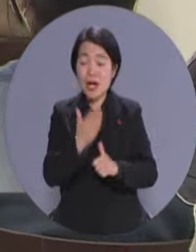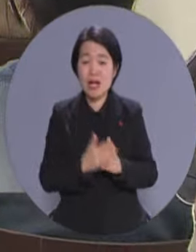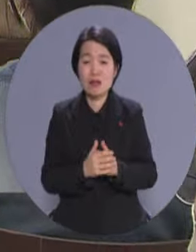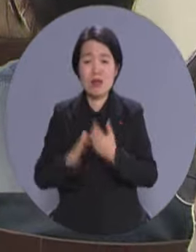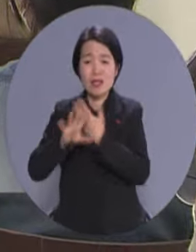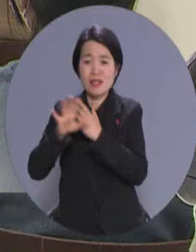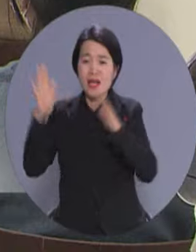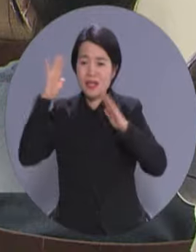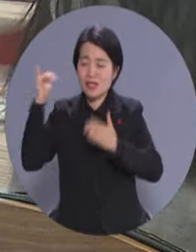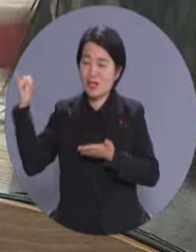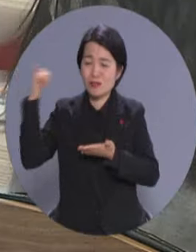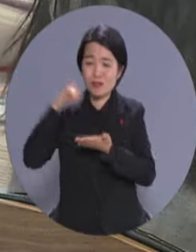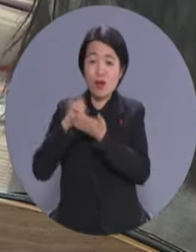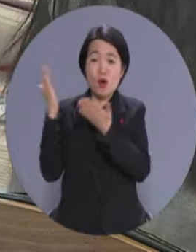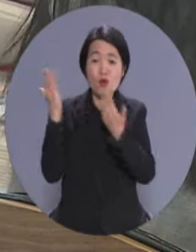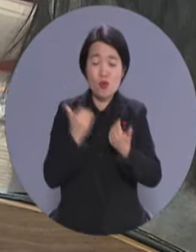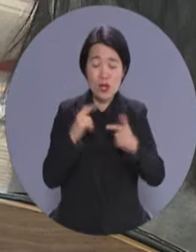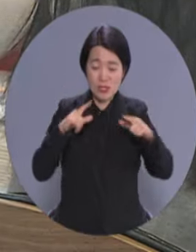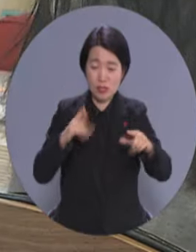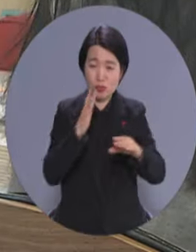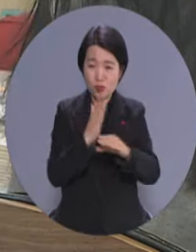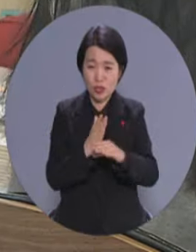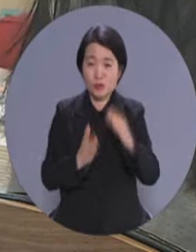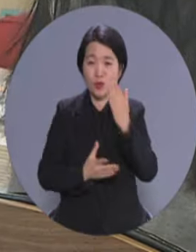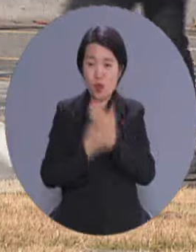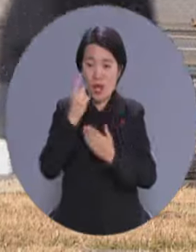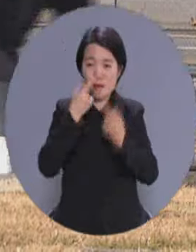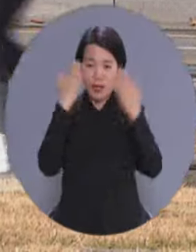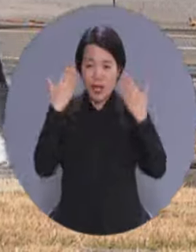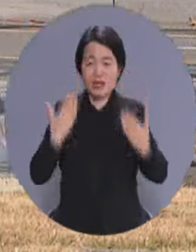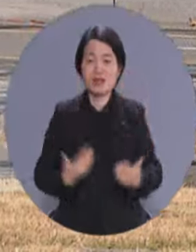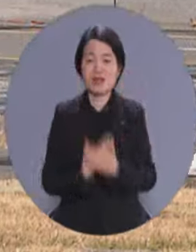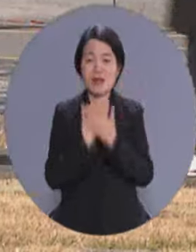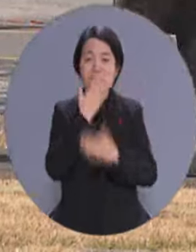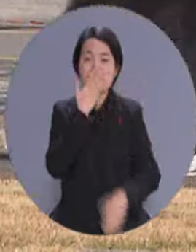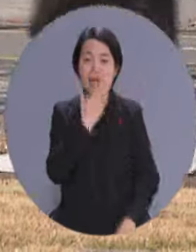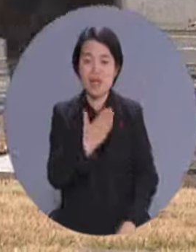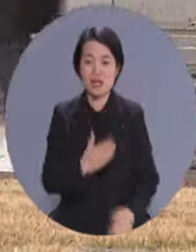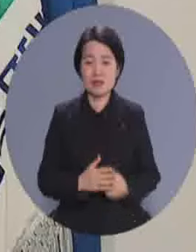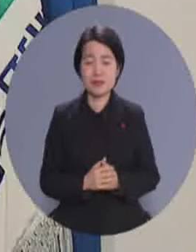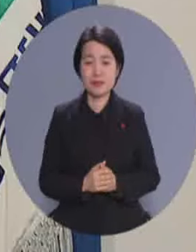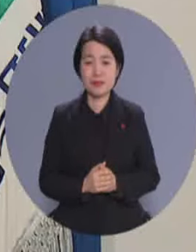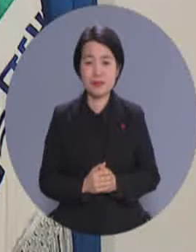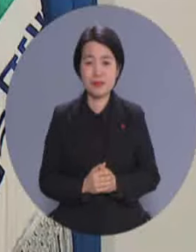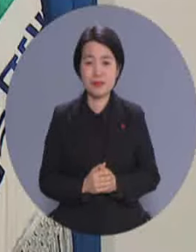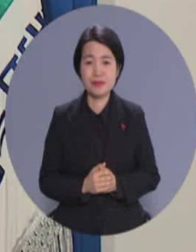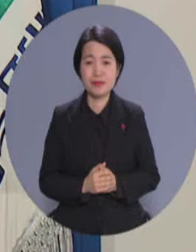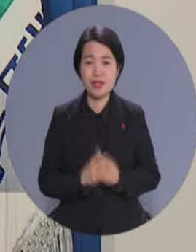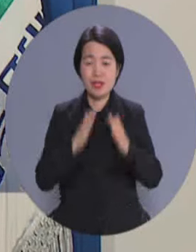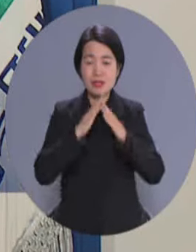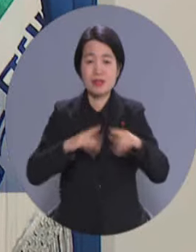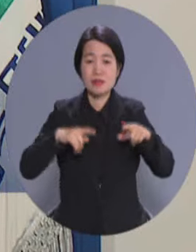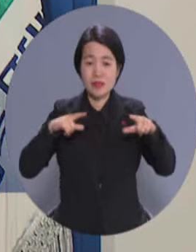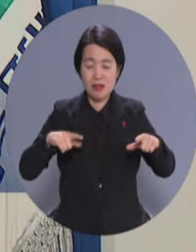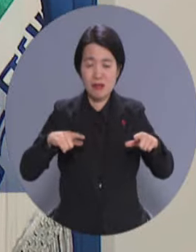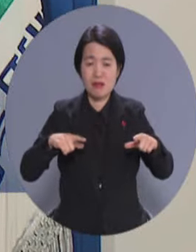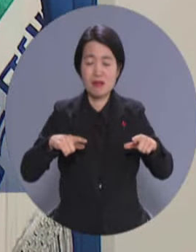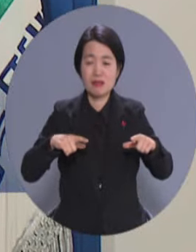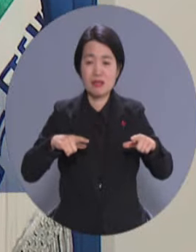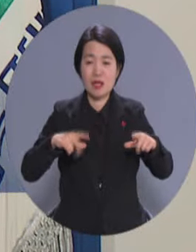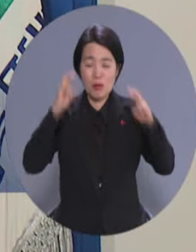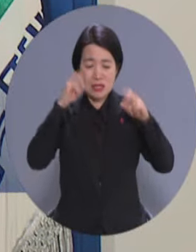외국 유학생 유치를 통한 지역 거점 통합 대학으로 성장할 수 있게 됐습니다. 우리 지역의 인력난을